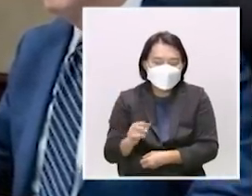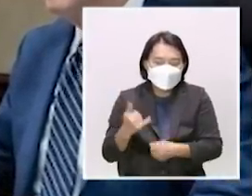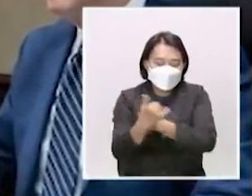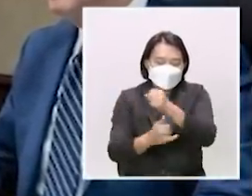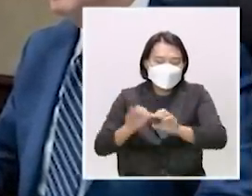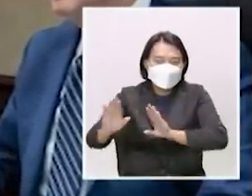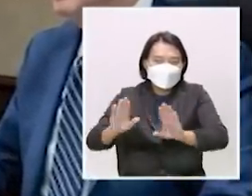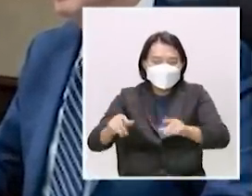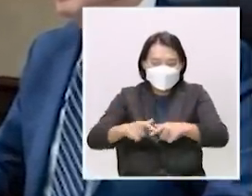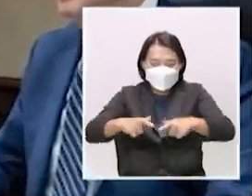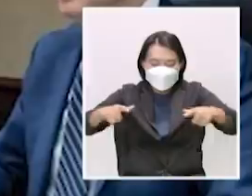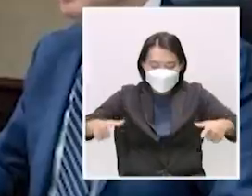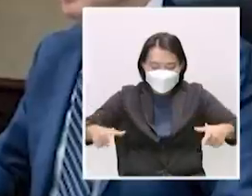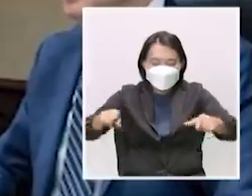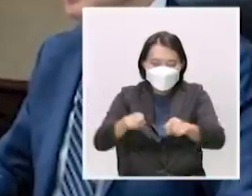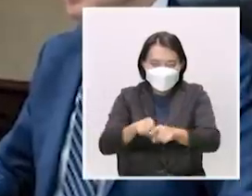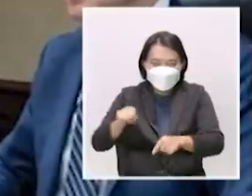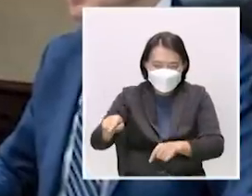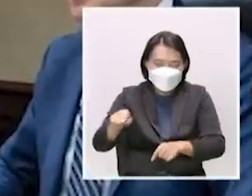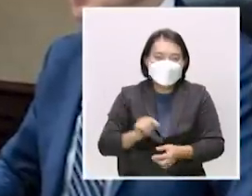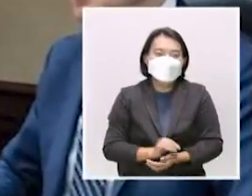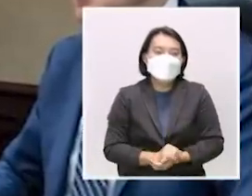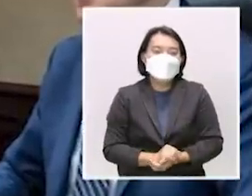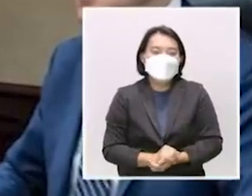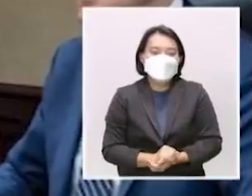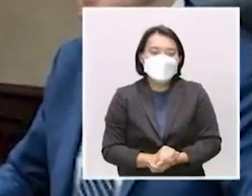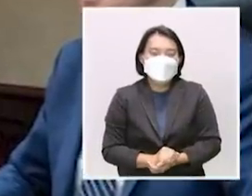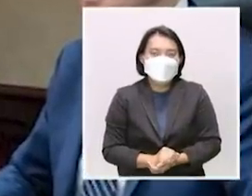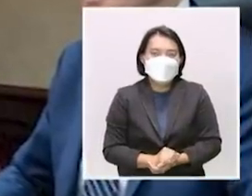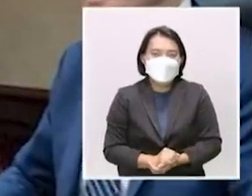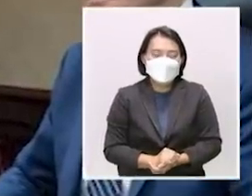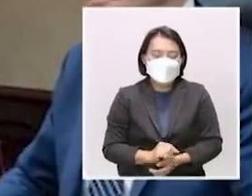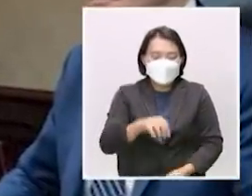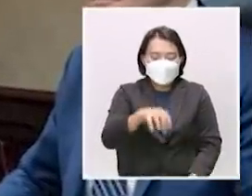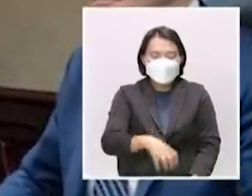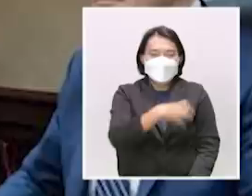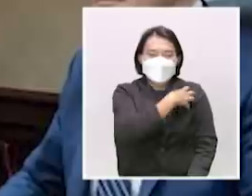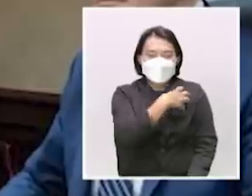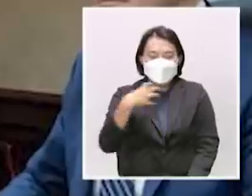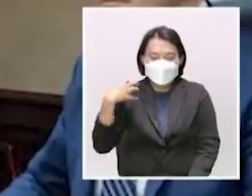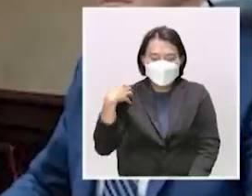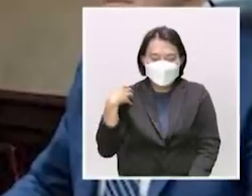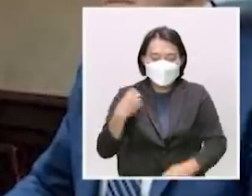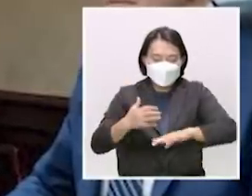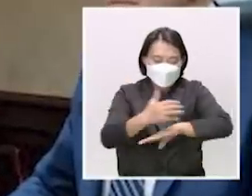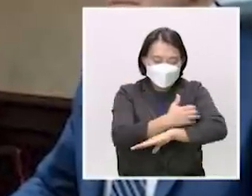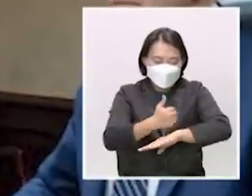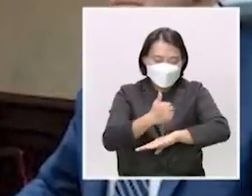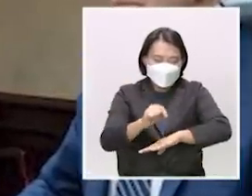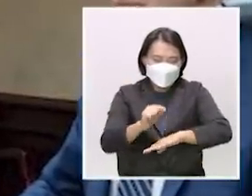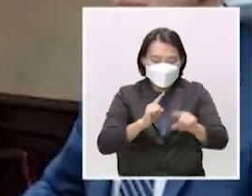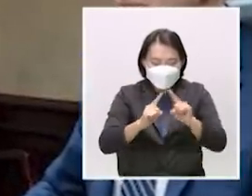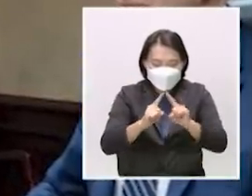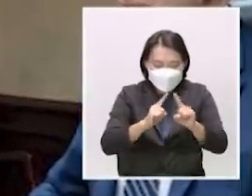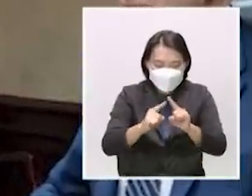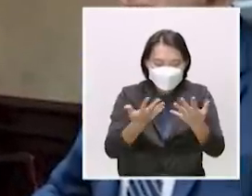ดูว่าในเรื่องของการถูดการเมืองแล้การใช้ช่อย